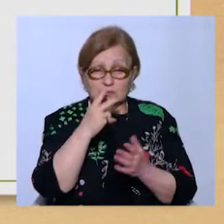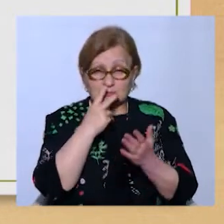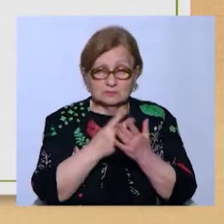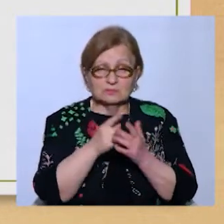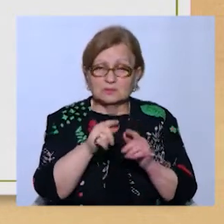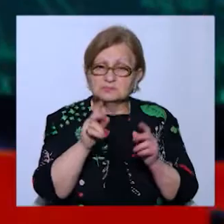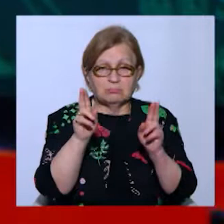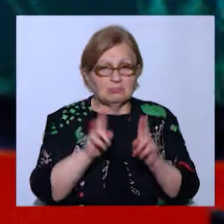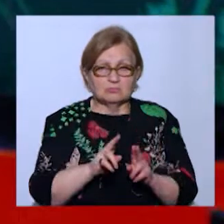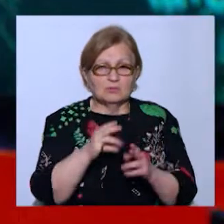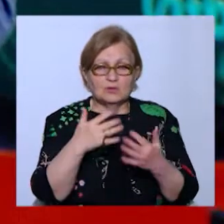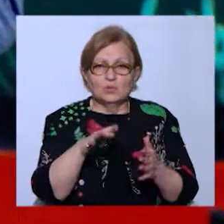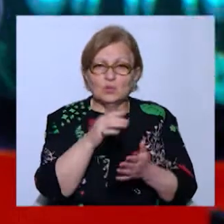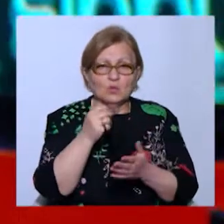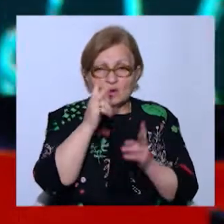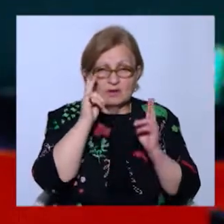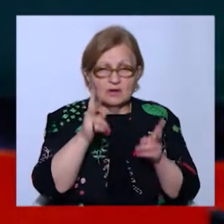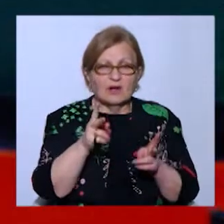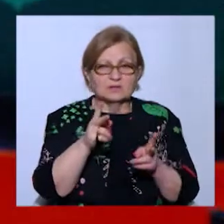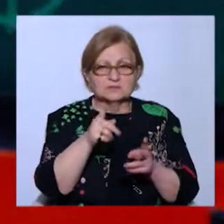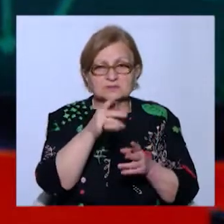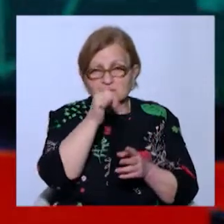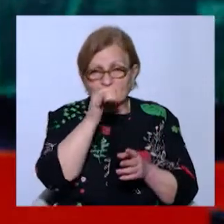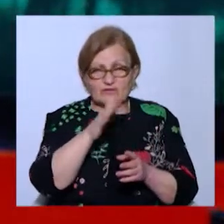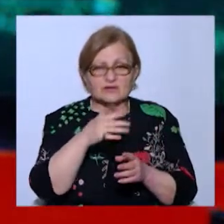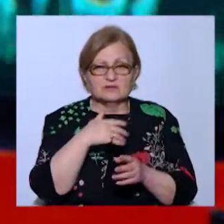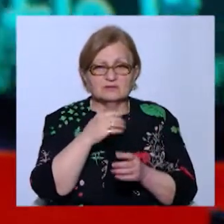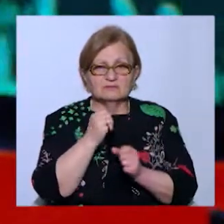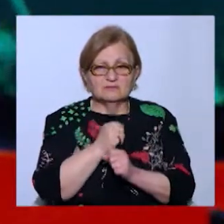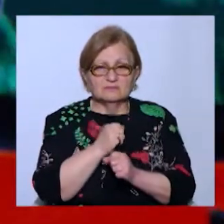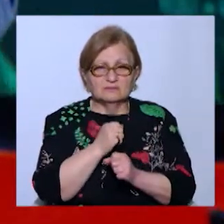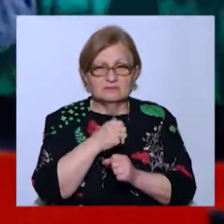ეს ფორმულები აღარ გაქვთ დამტკიცებული, ვერ გაქვთ დამტკიცებული, ჩვენ ვერ ვახერხებთ